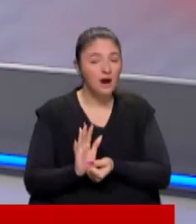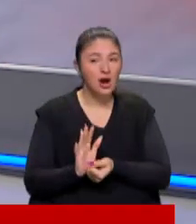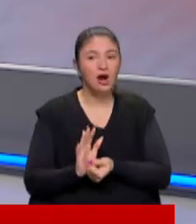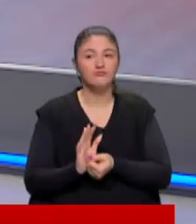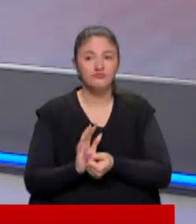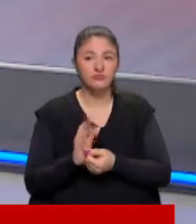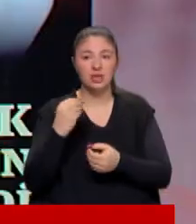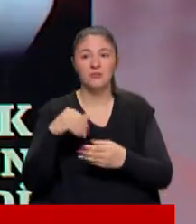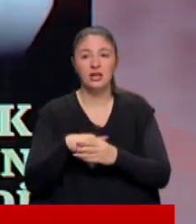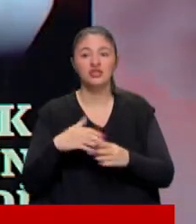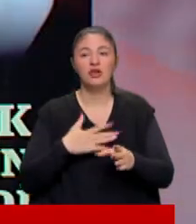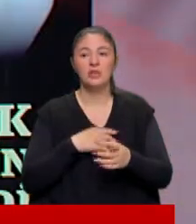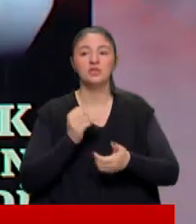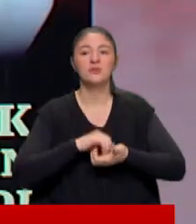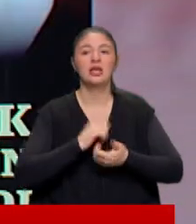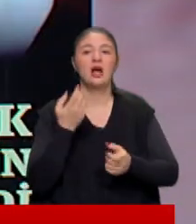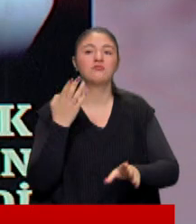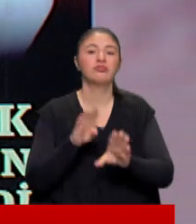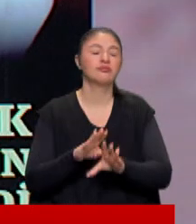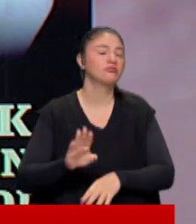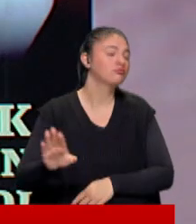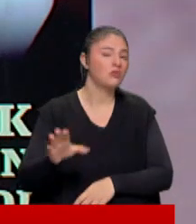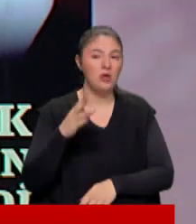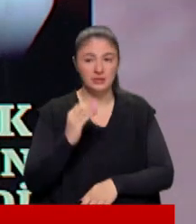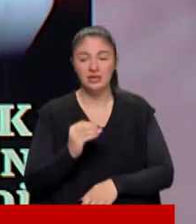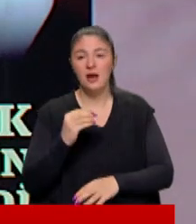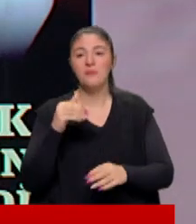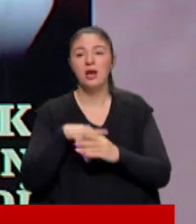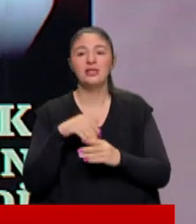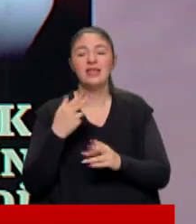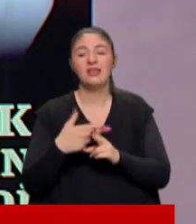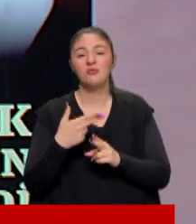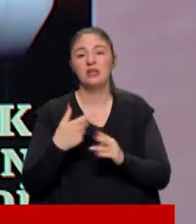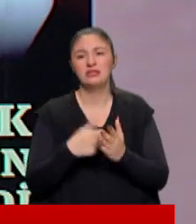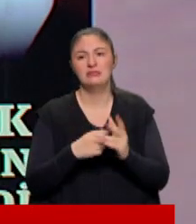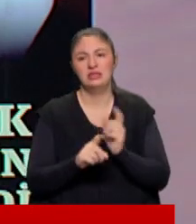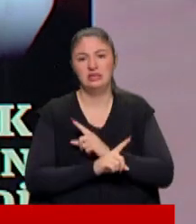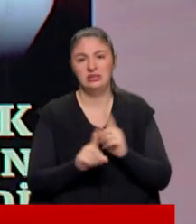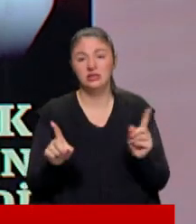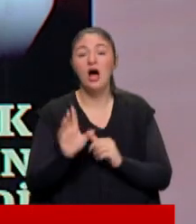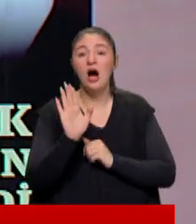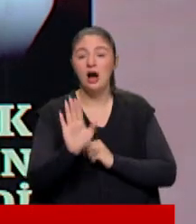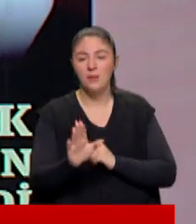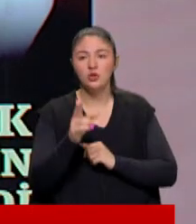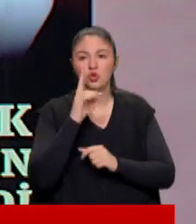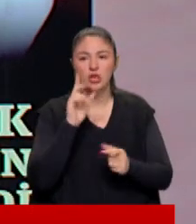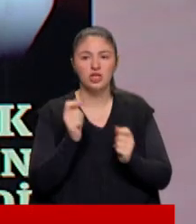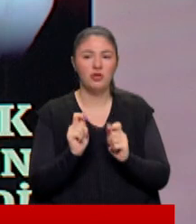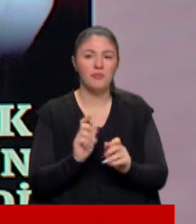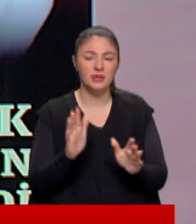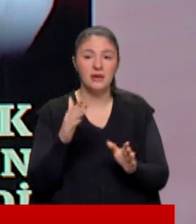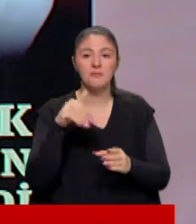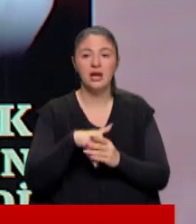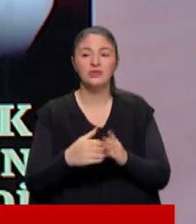İyi Parti'nin CHP ile işbirliğine kapıyı kapatmasına partinin tecrübeli isimleri karşı çıktı. Ama sonucu değiştiremedi.